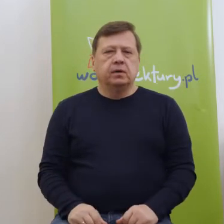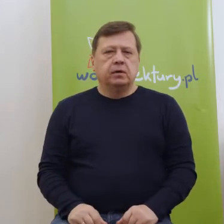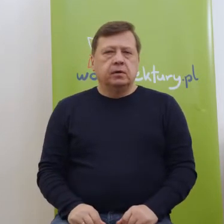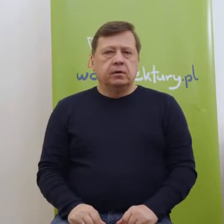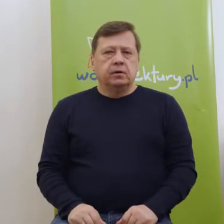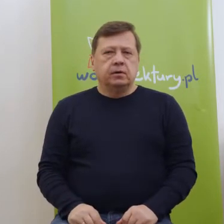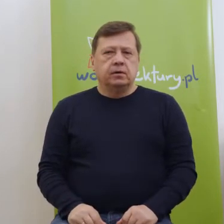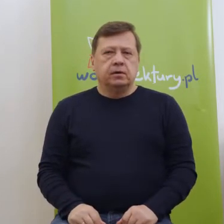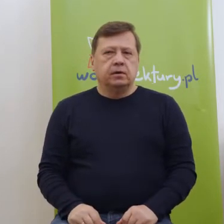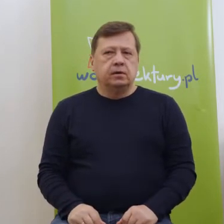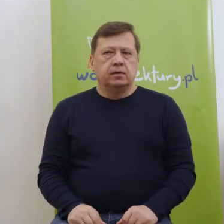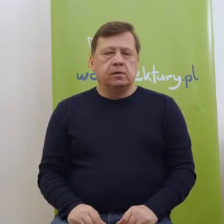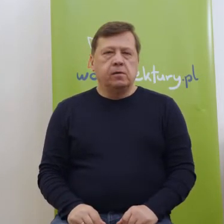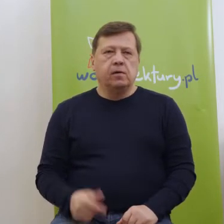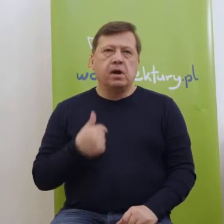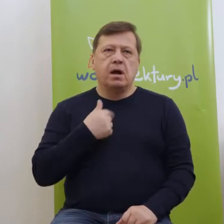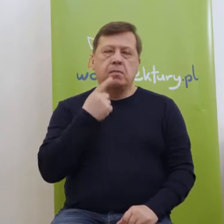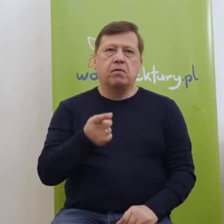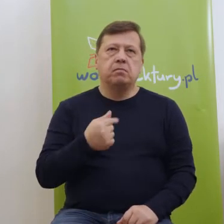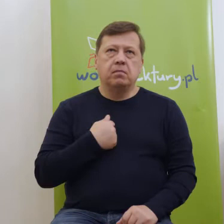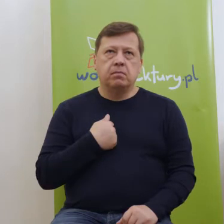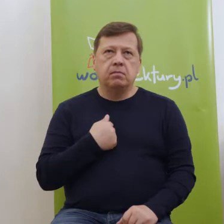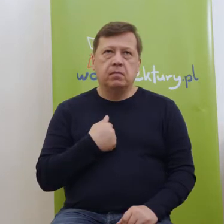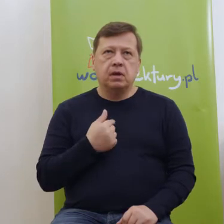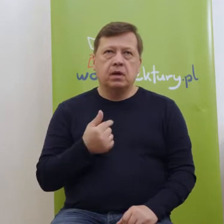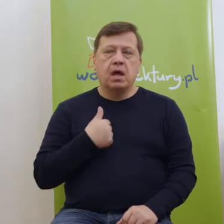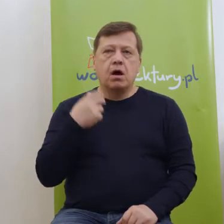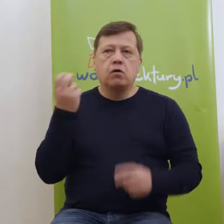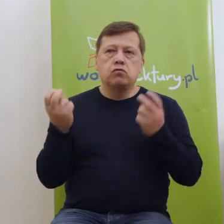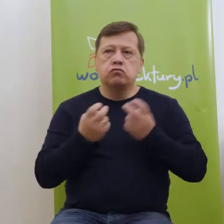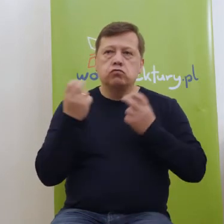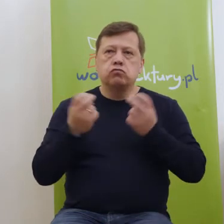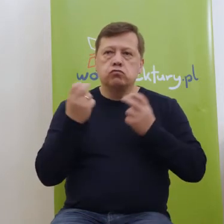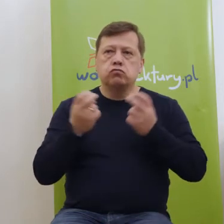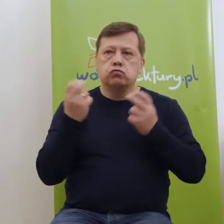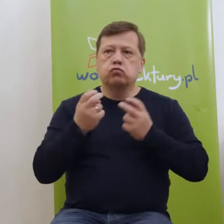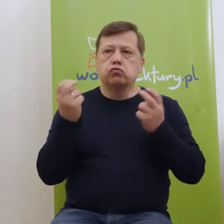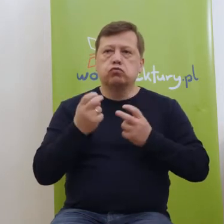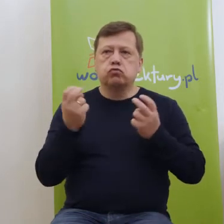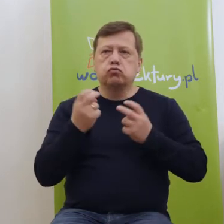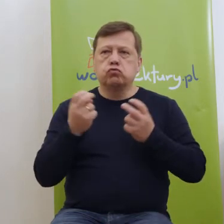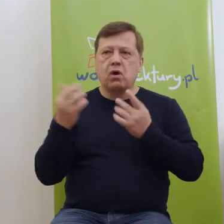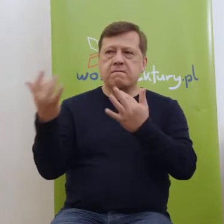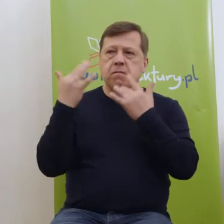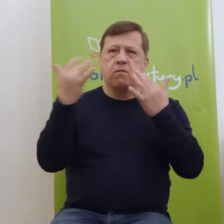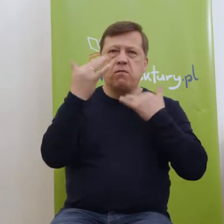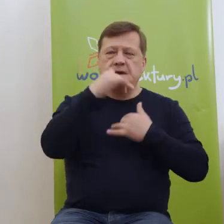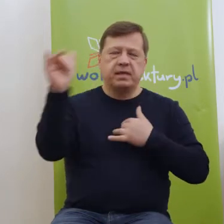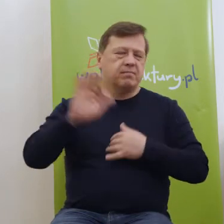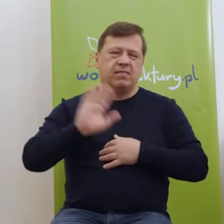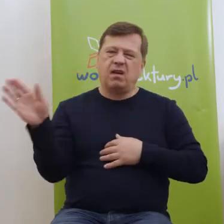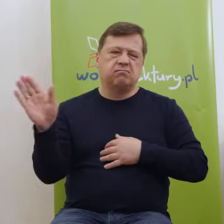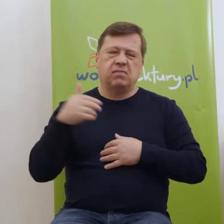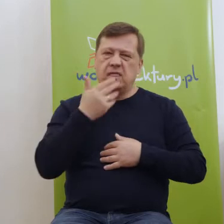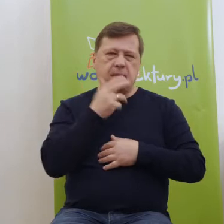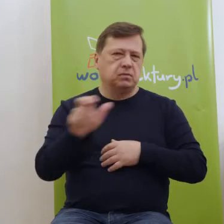nie... Powiem tak, nie szukam w sobie i w tym, co piszę, wpływów kogokolwiek, bo nie mam na to czasu